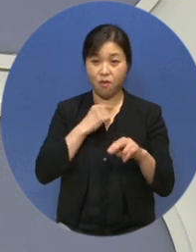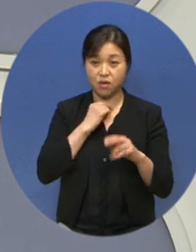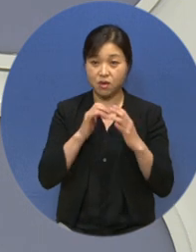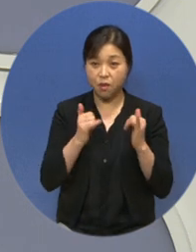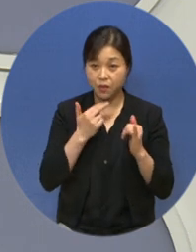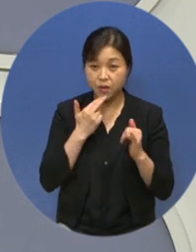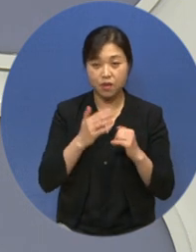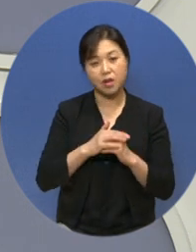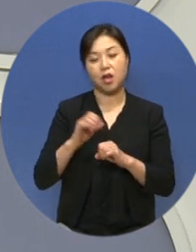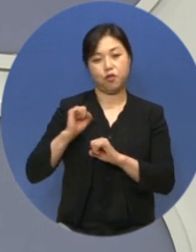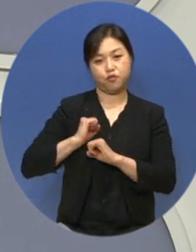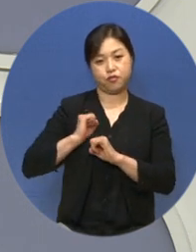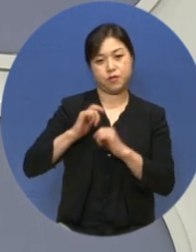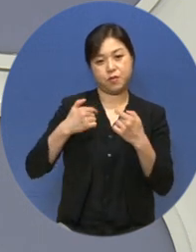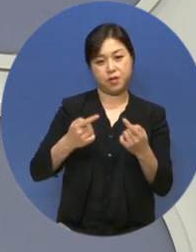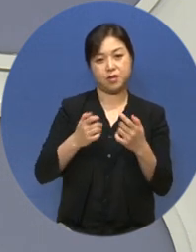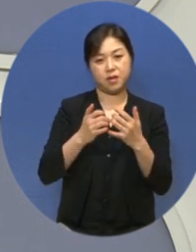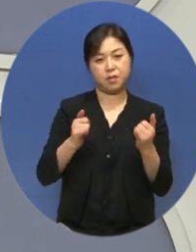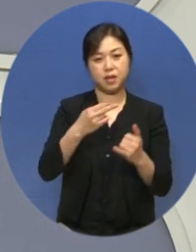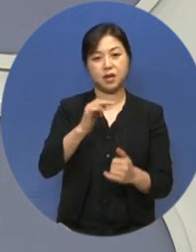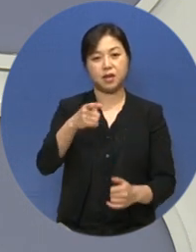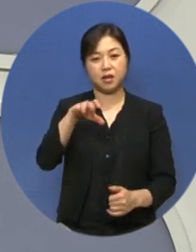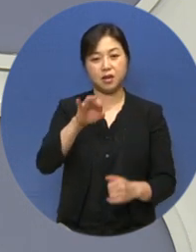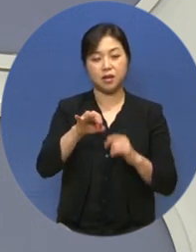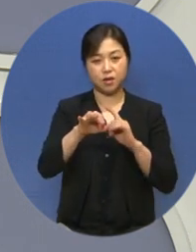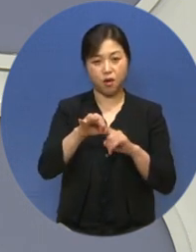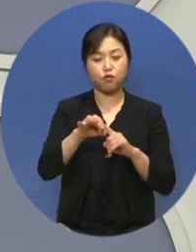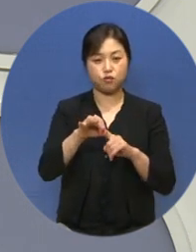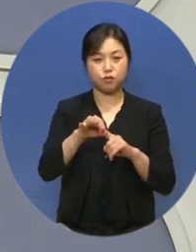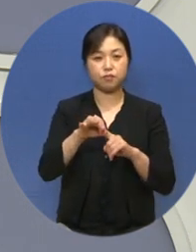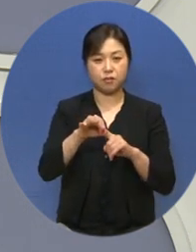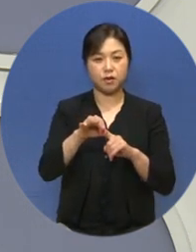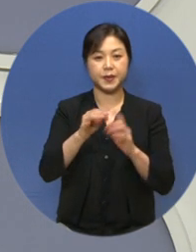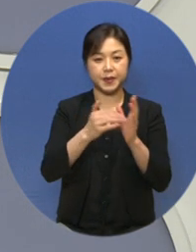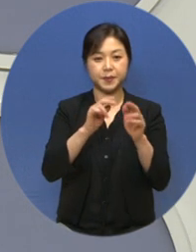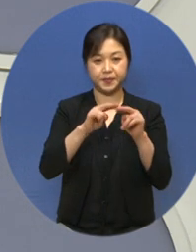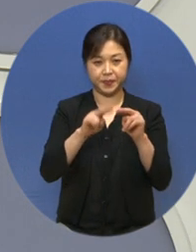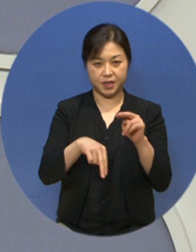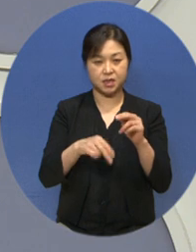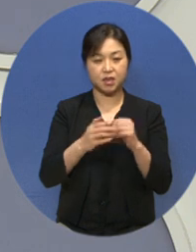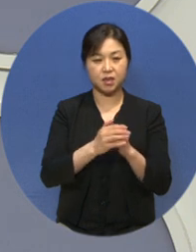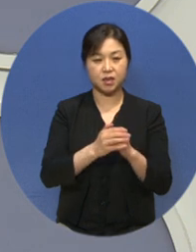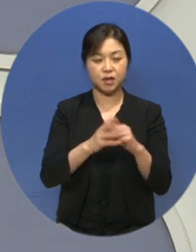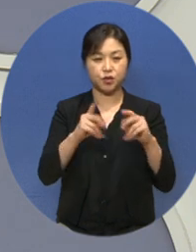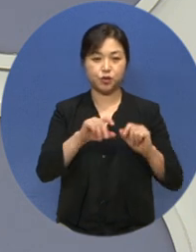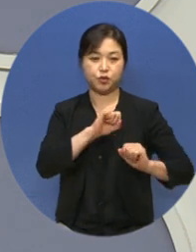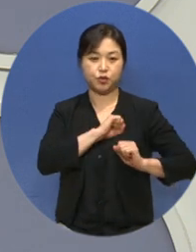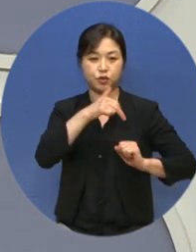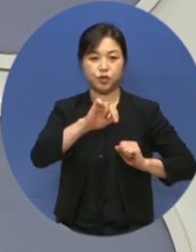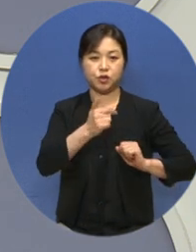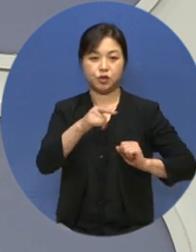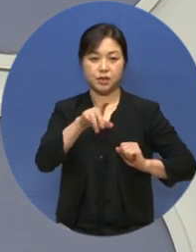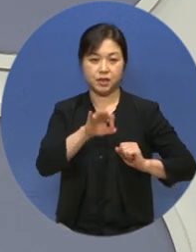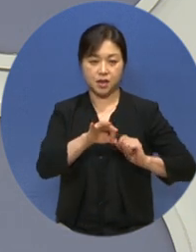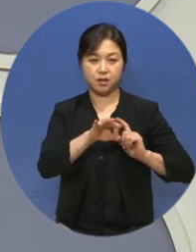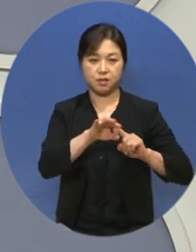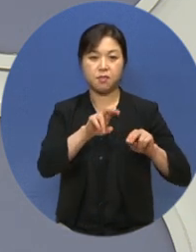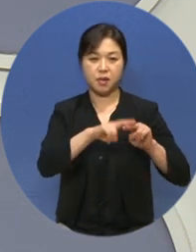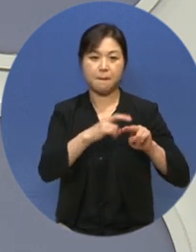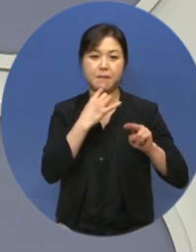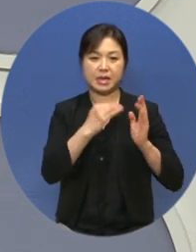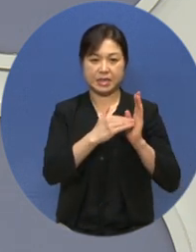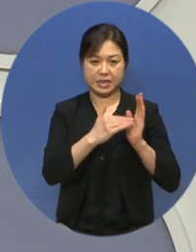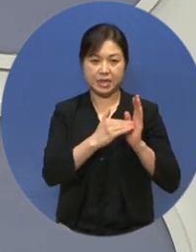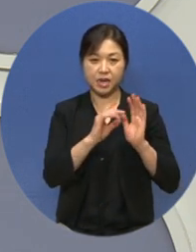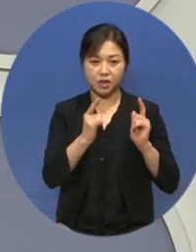9 눈을 입문한 사람이라는 대령으로 마찰이 g 이런 감소시키고 육군 준장으로 마치 해도 이런 사람도 없지 않고 참모총장 대대장 끄지